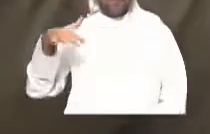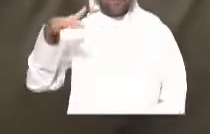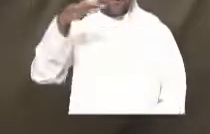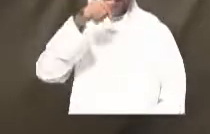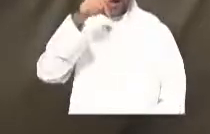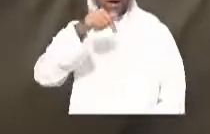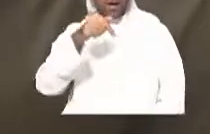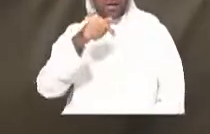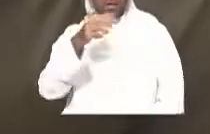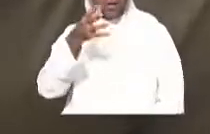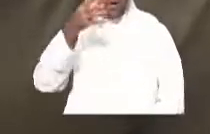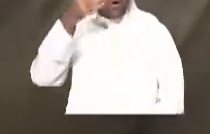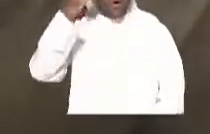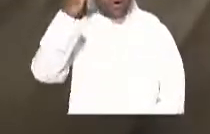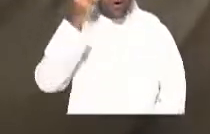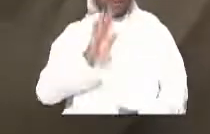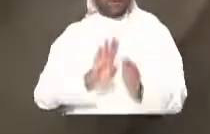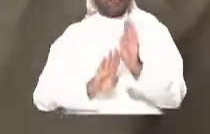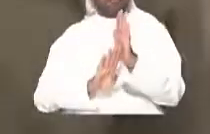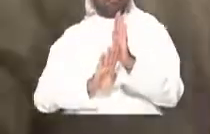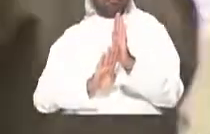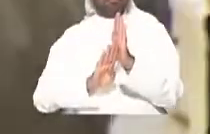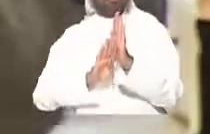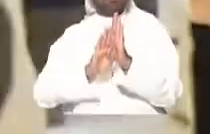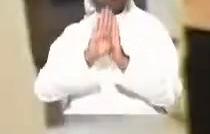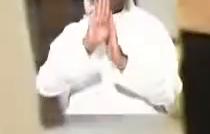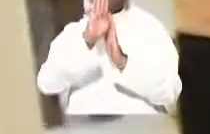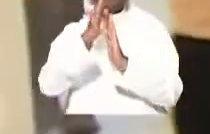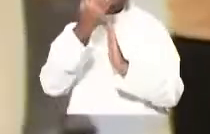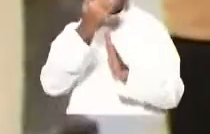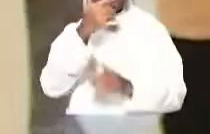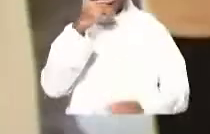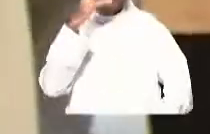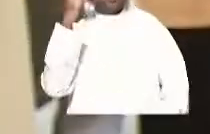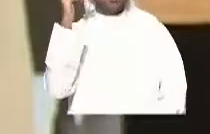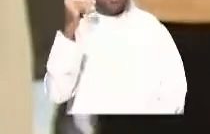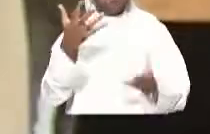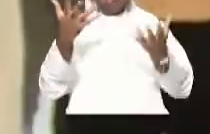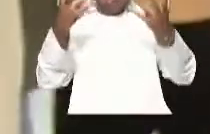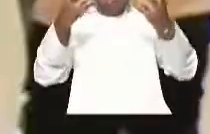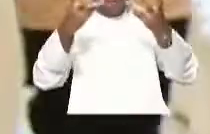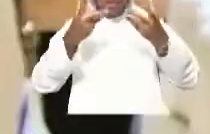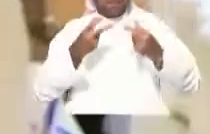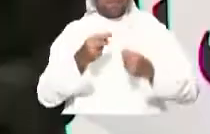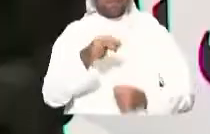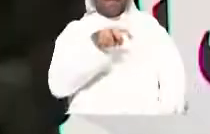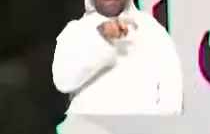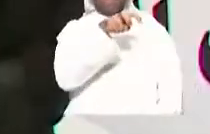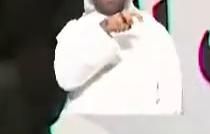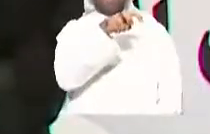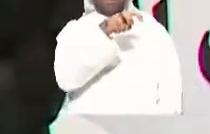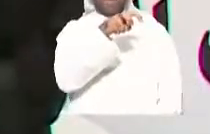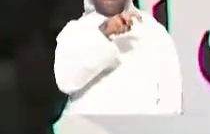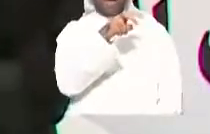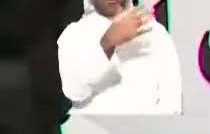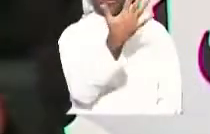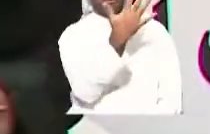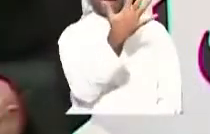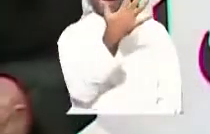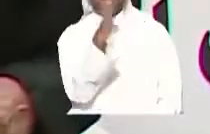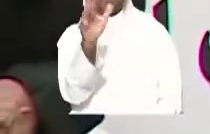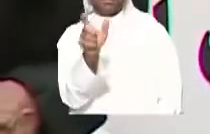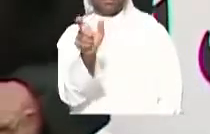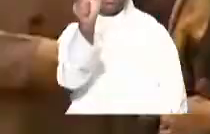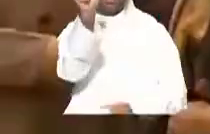الذي سيرفد الشارع اليمني برواد الأعمال الذي من خلالهم سيخفف من البطالة. تأهيل